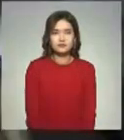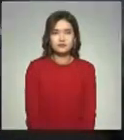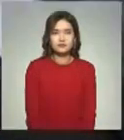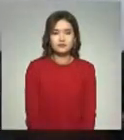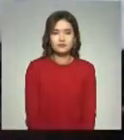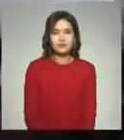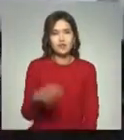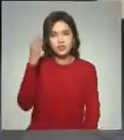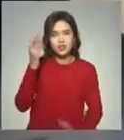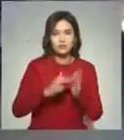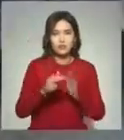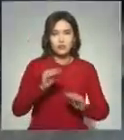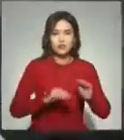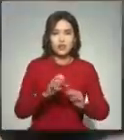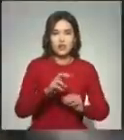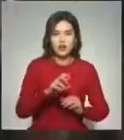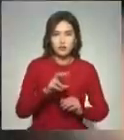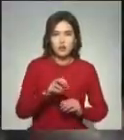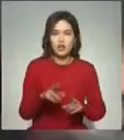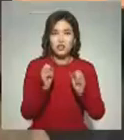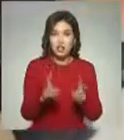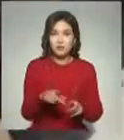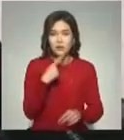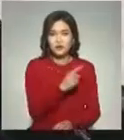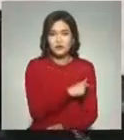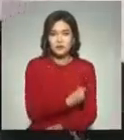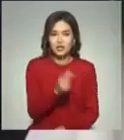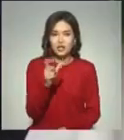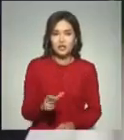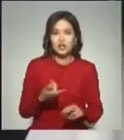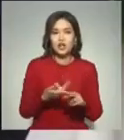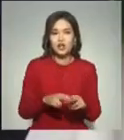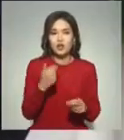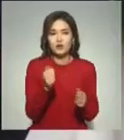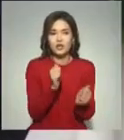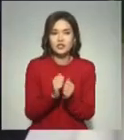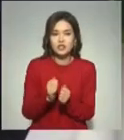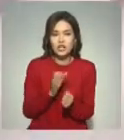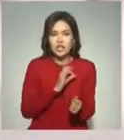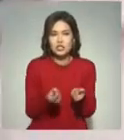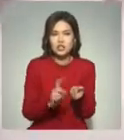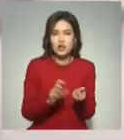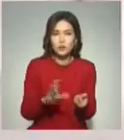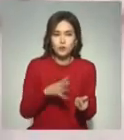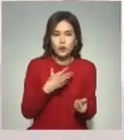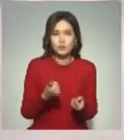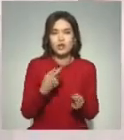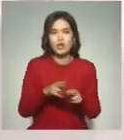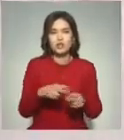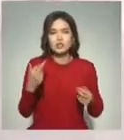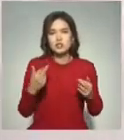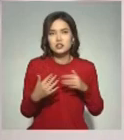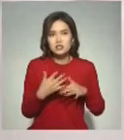Шаш бояуының құрамындағы аммиак қауіпті дейді дәрігерлер. Қолқаны қабатын иіс сол элементтікі. Ол өкпенің зақымдануына,